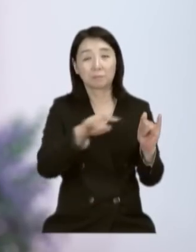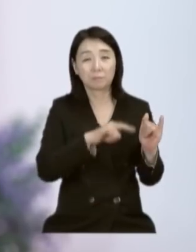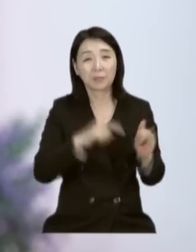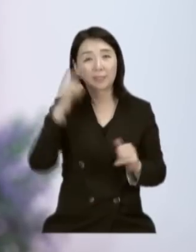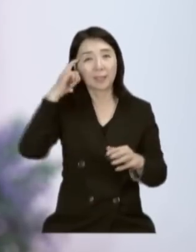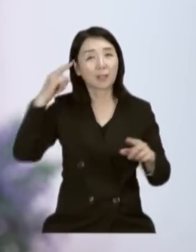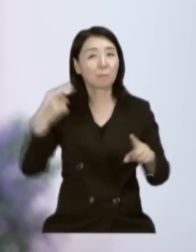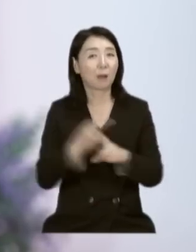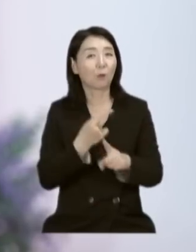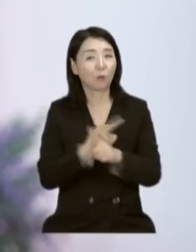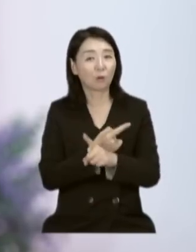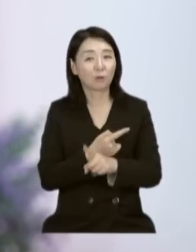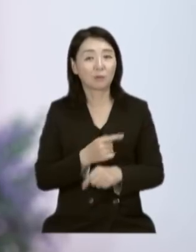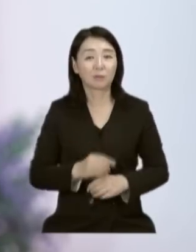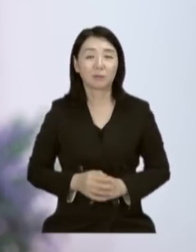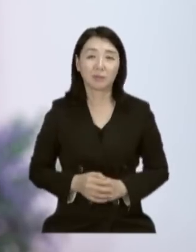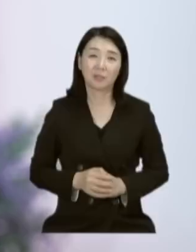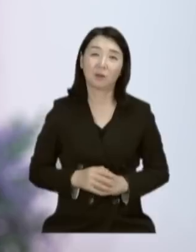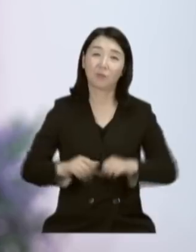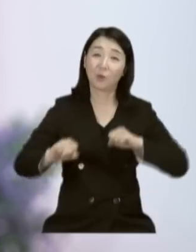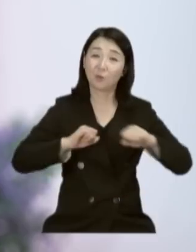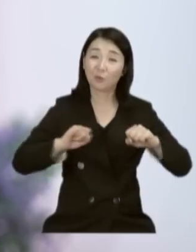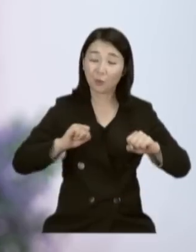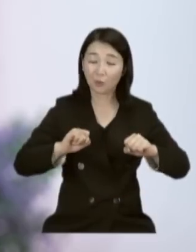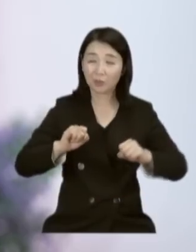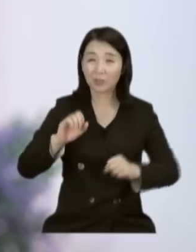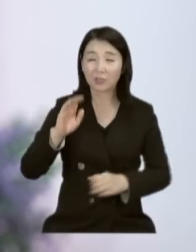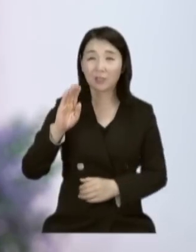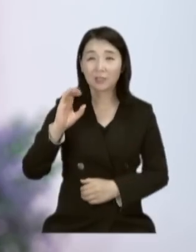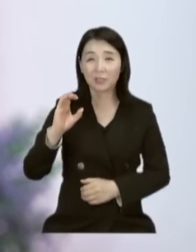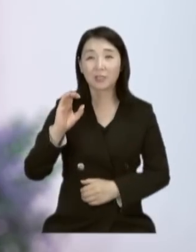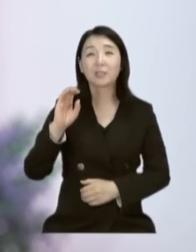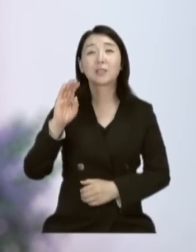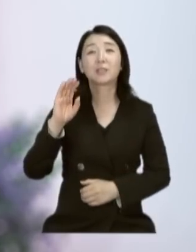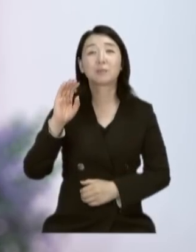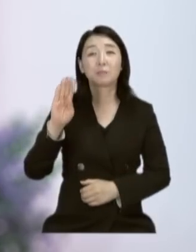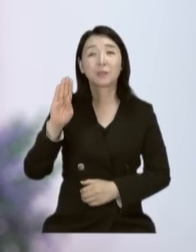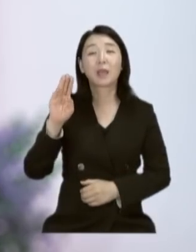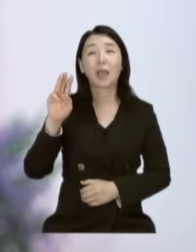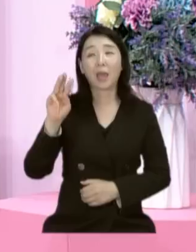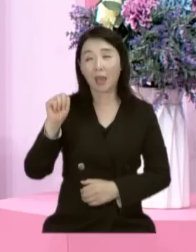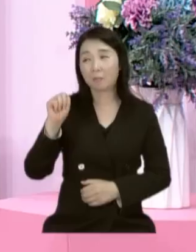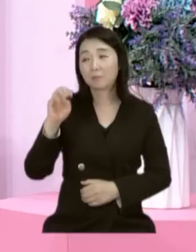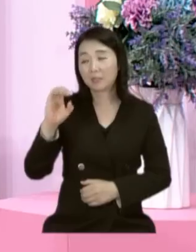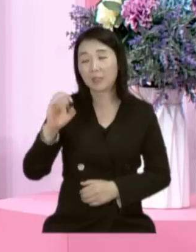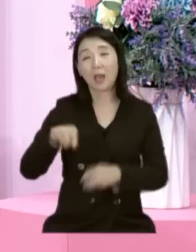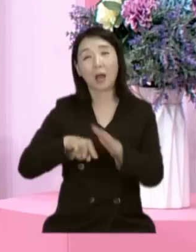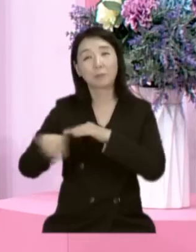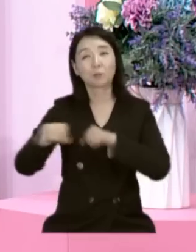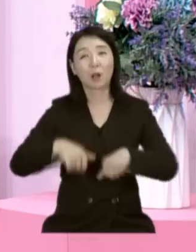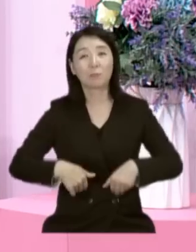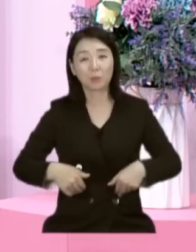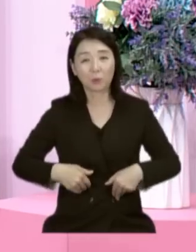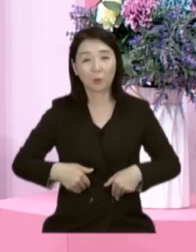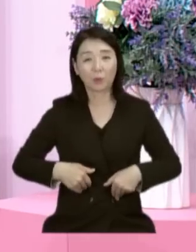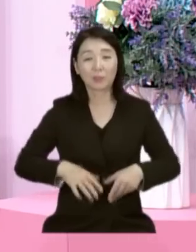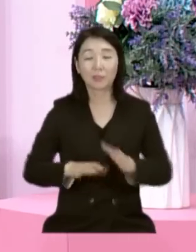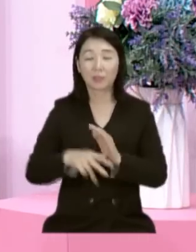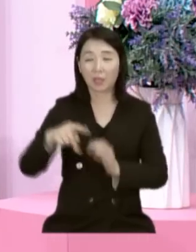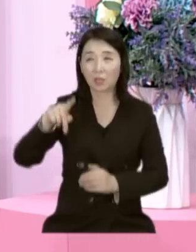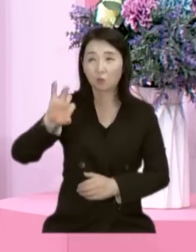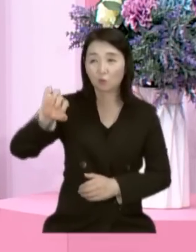생각을 바꾸는 예. 이런 캠페인을 우리 CBMC가 앞장서서 해야 되겠던 차원에서 숭실대